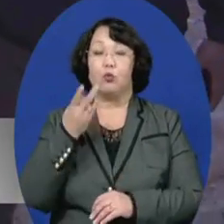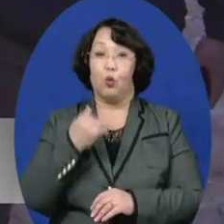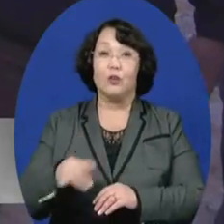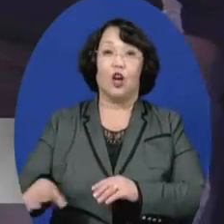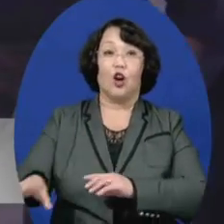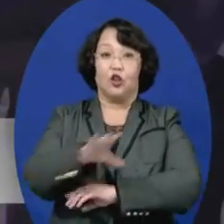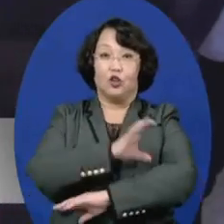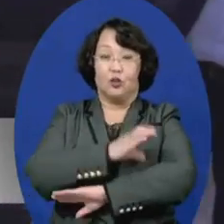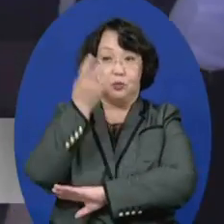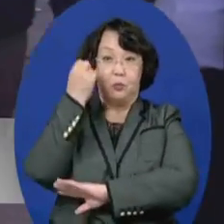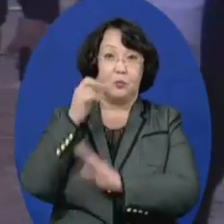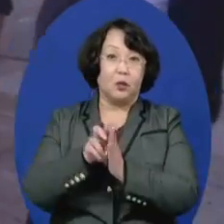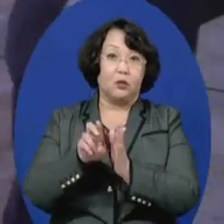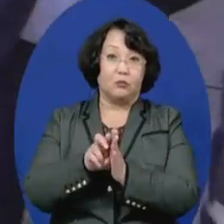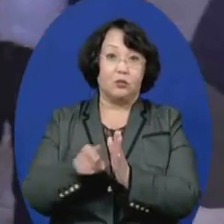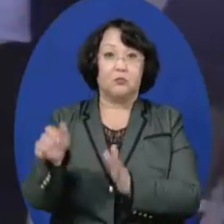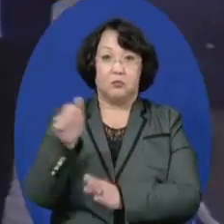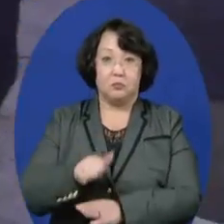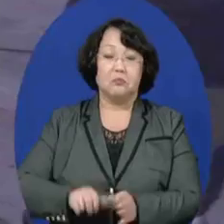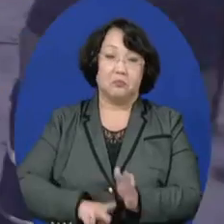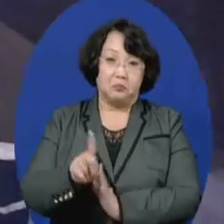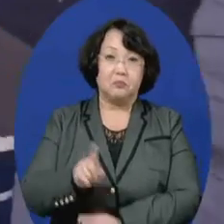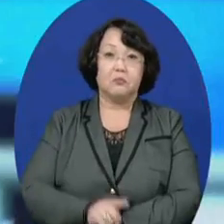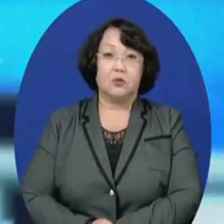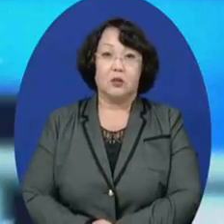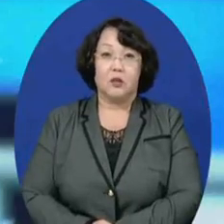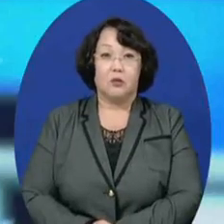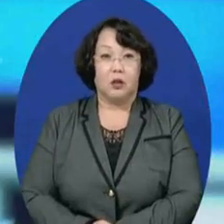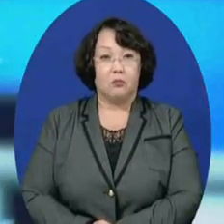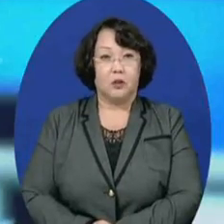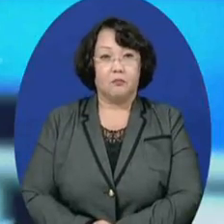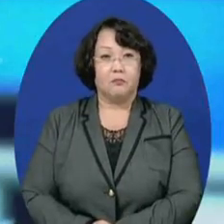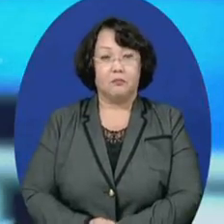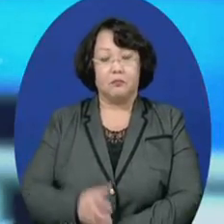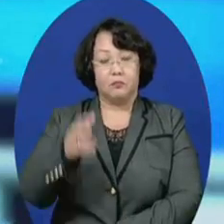бүрдэж эхлээд байна. Боловсрол шинжилгээ